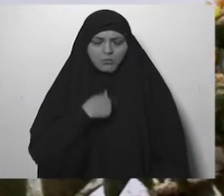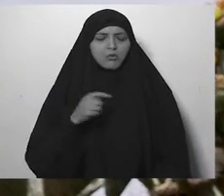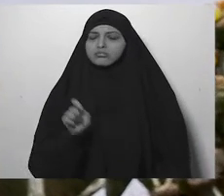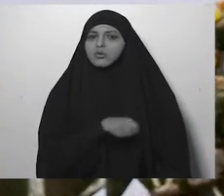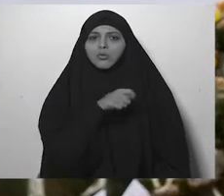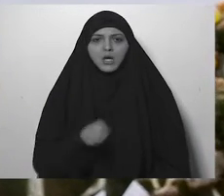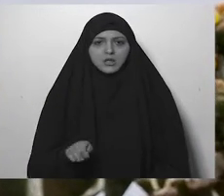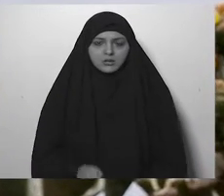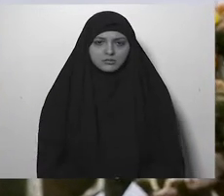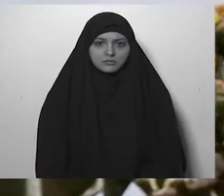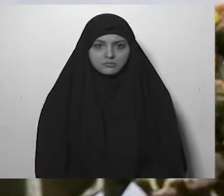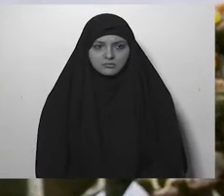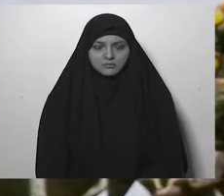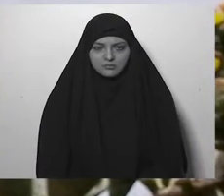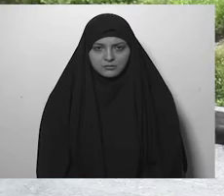je sens que je suis valide.